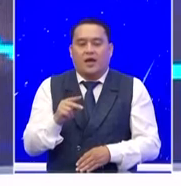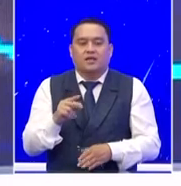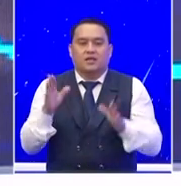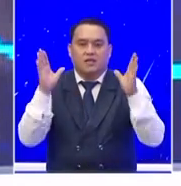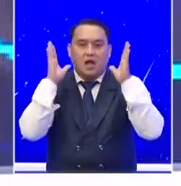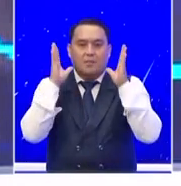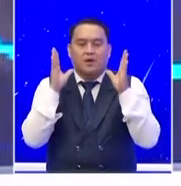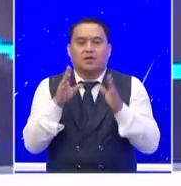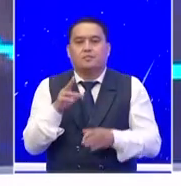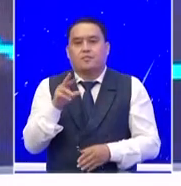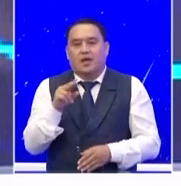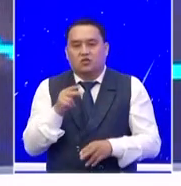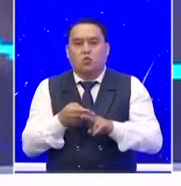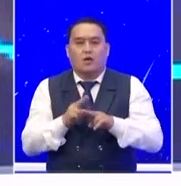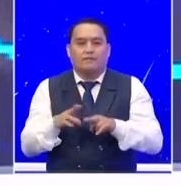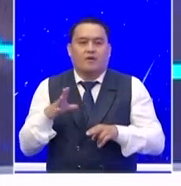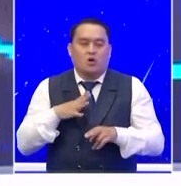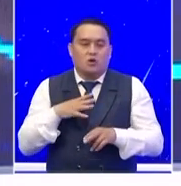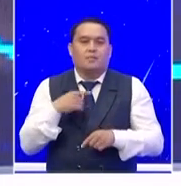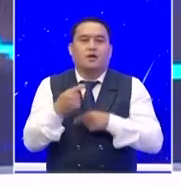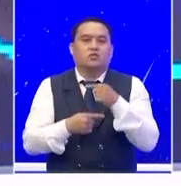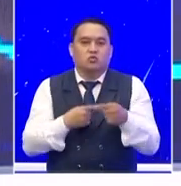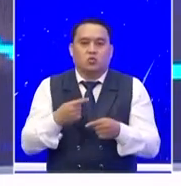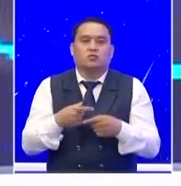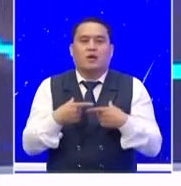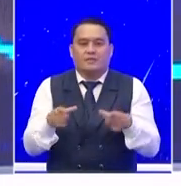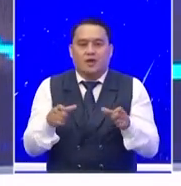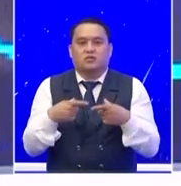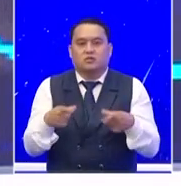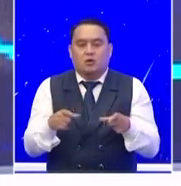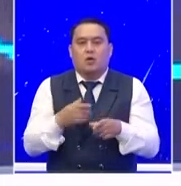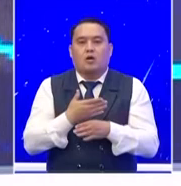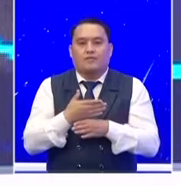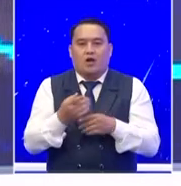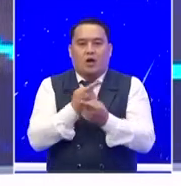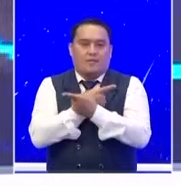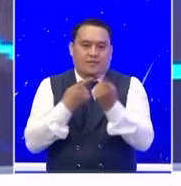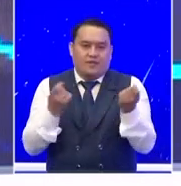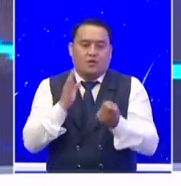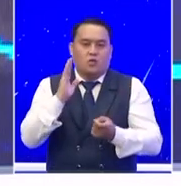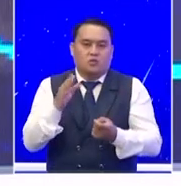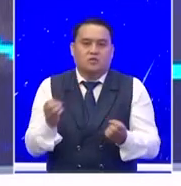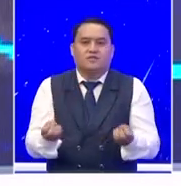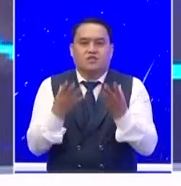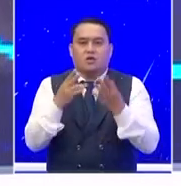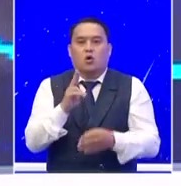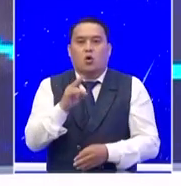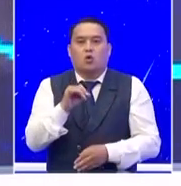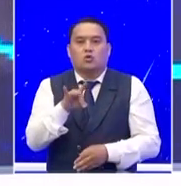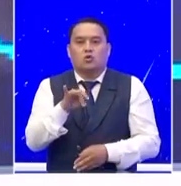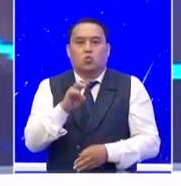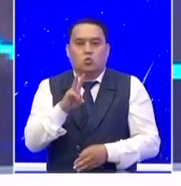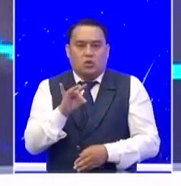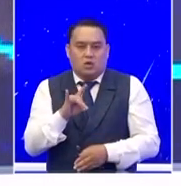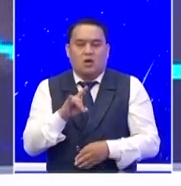с джамаатом и таравих намазов. Последующие даты совместных молитв будут объявлены. Также в священную ночь Кадр-Тыны